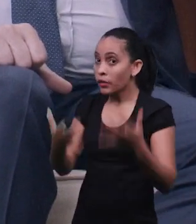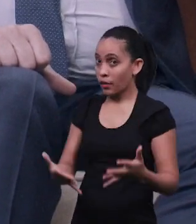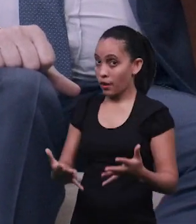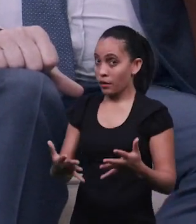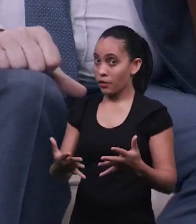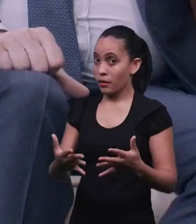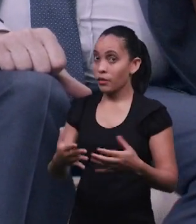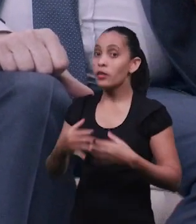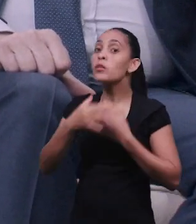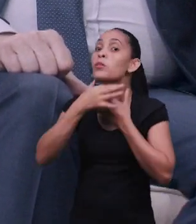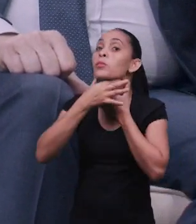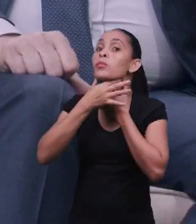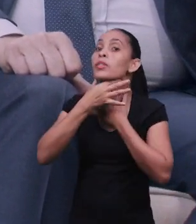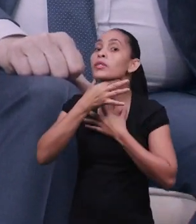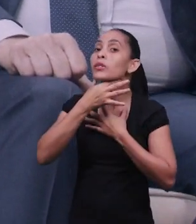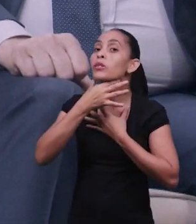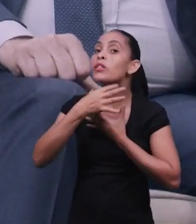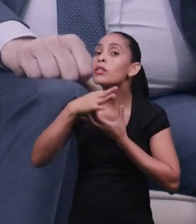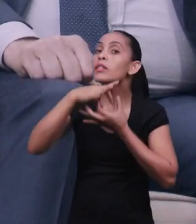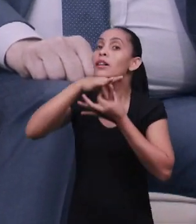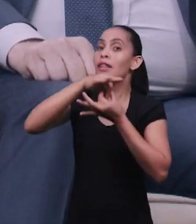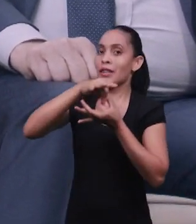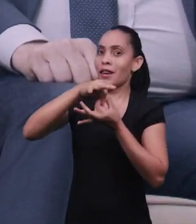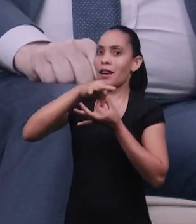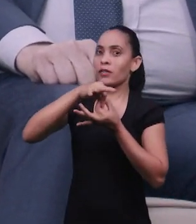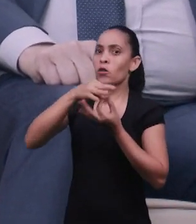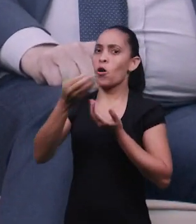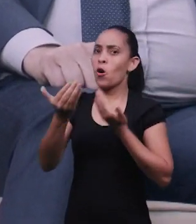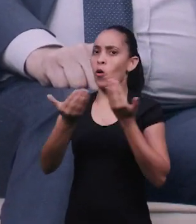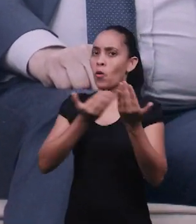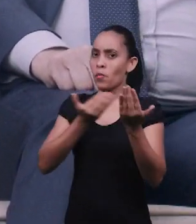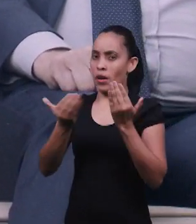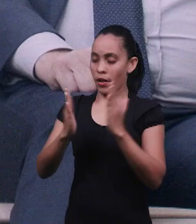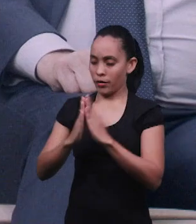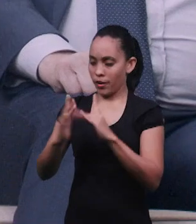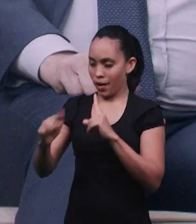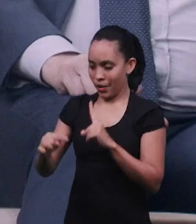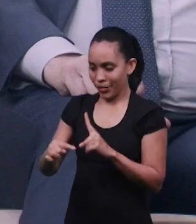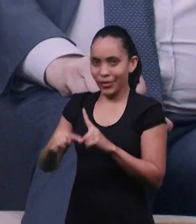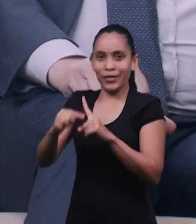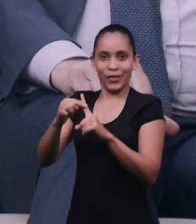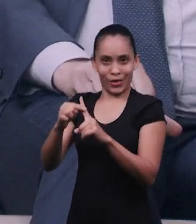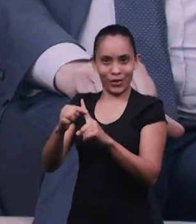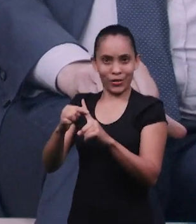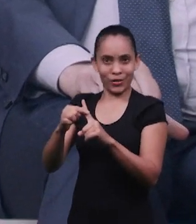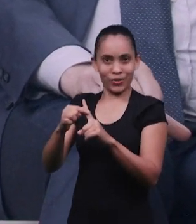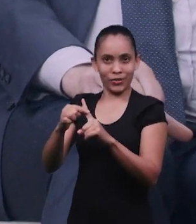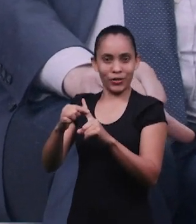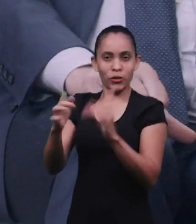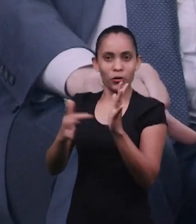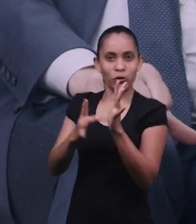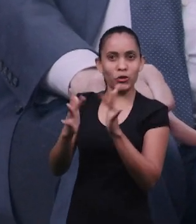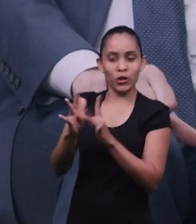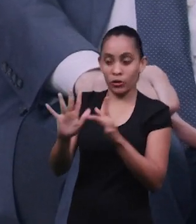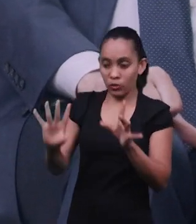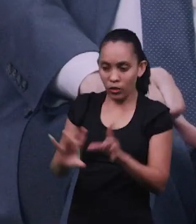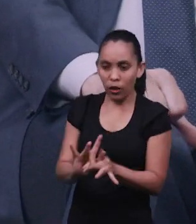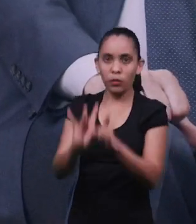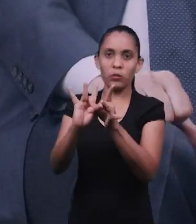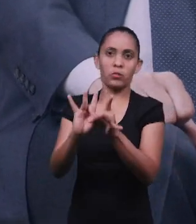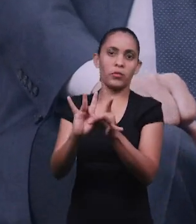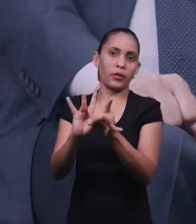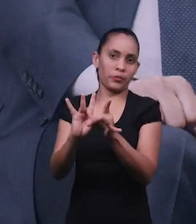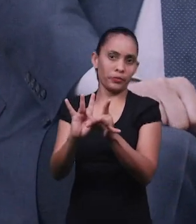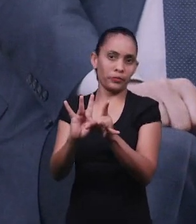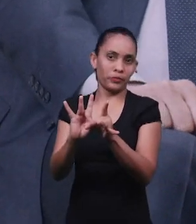avec la tête, c'est le cou. Donc le cou représente la communion de l'Église, le corps avec la tête qui est Jésus. Donc dans